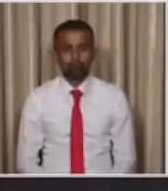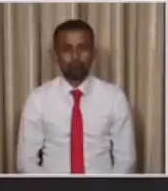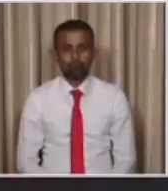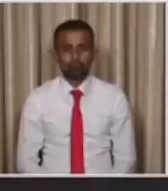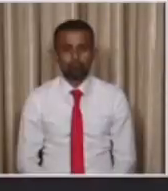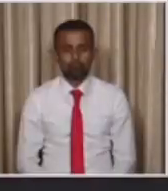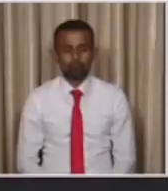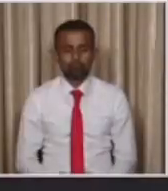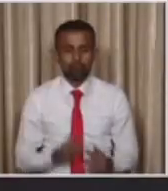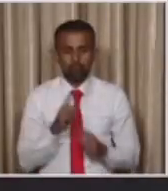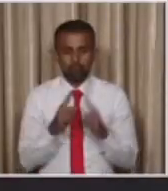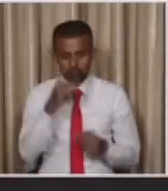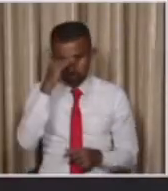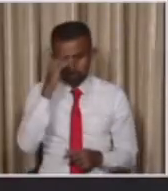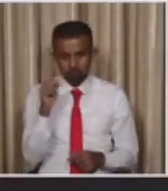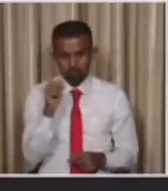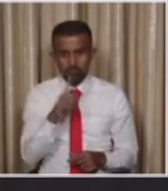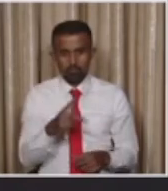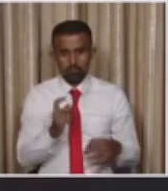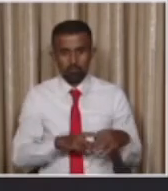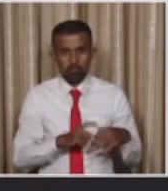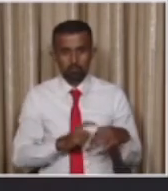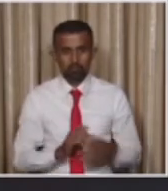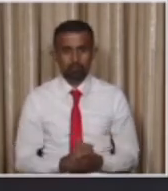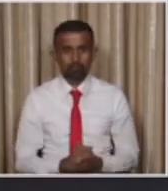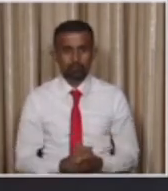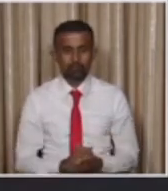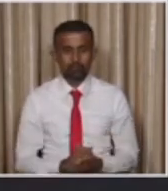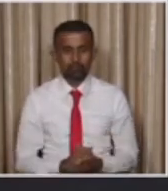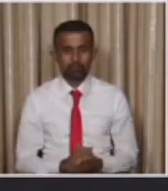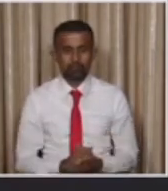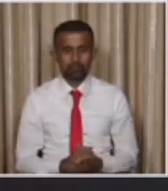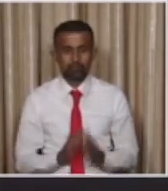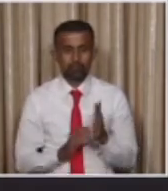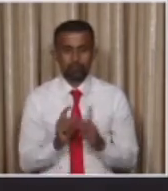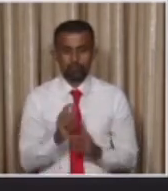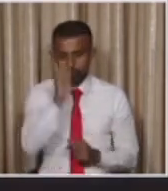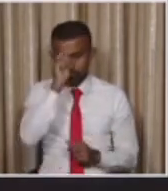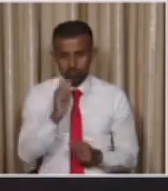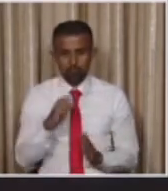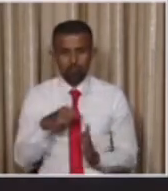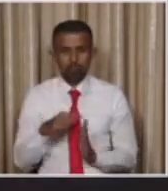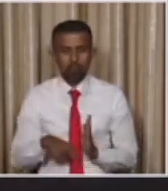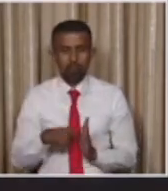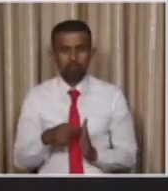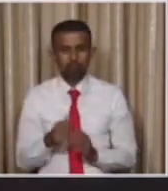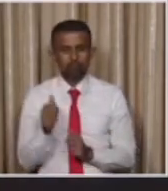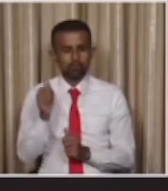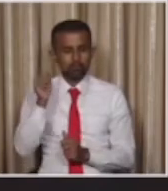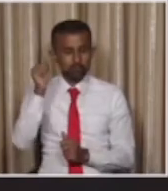ගරු කතානායකතුමනි, මගේ පළවෙනි අතුරු ප්‍රශ්නය, ගරු ඇමතිතුමනි, මේ වන විට රටේ